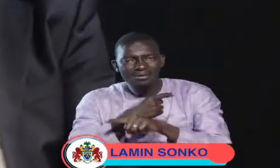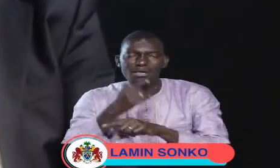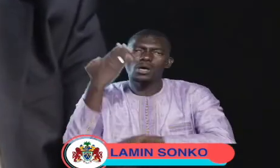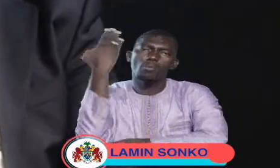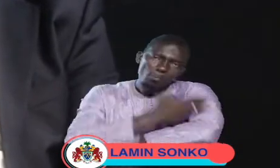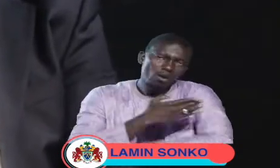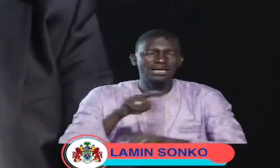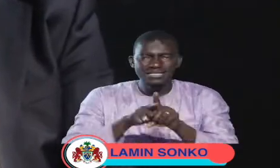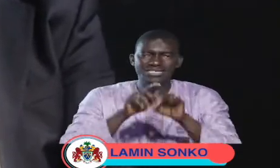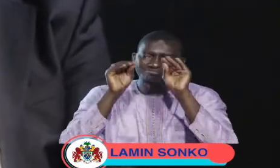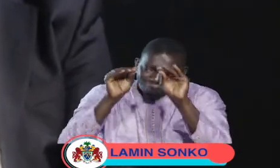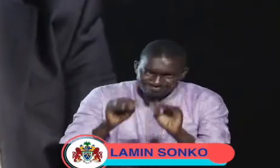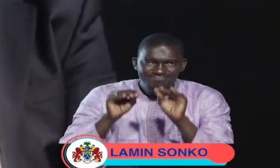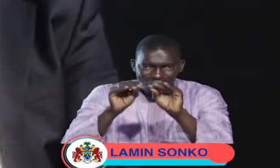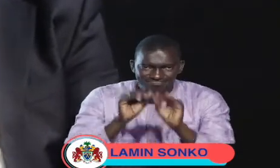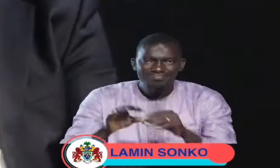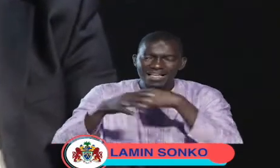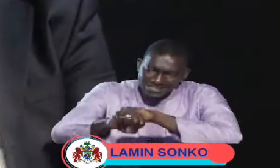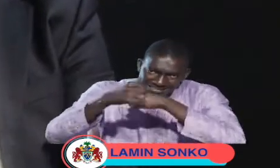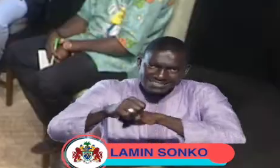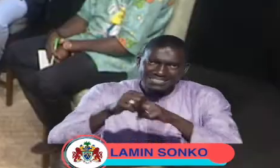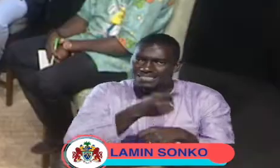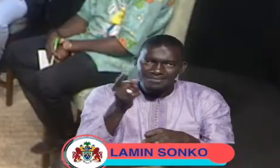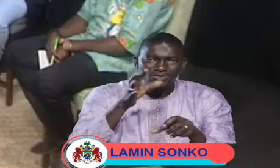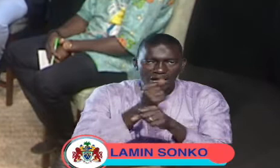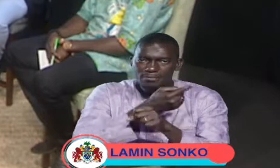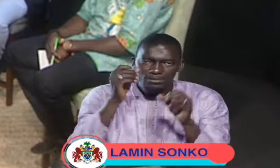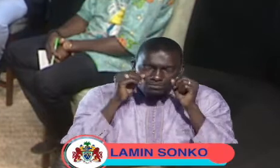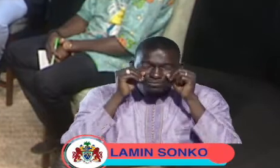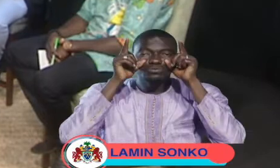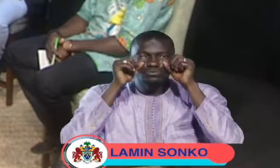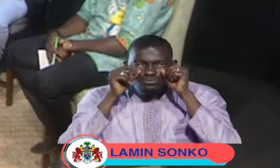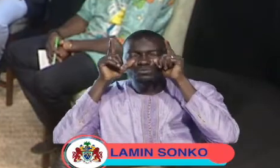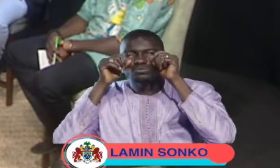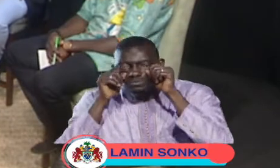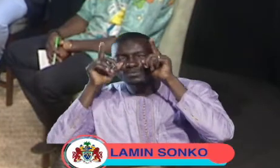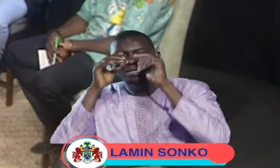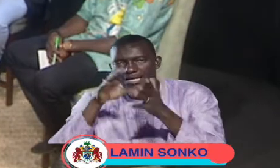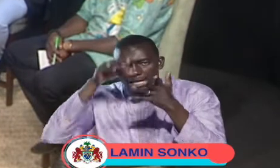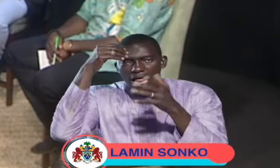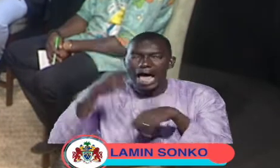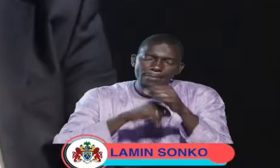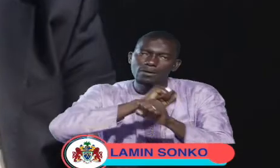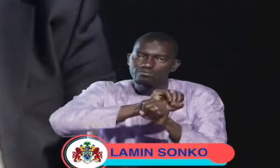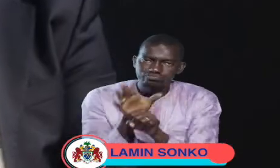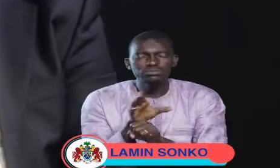bendi ke karani jankaraba karaba hotel o mu kulli mi ngoy fanan ko mana ba o musin fa daldi bane fanan minta ay